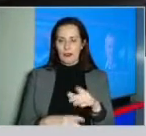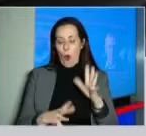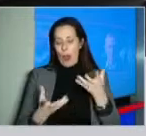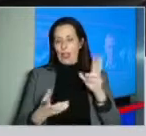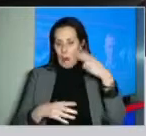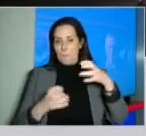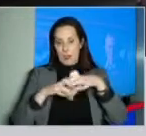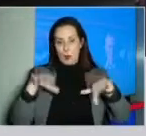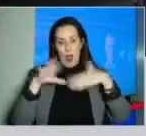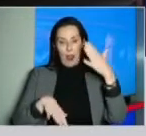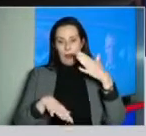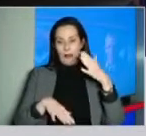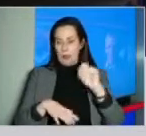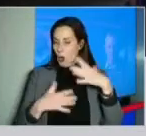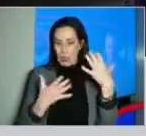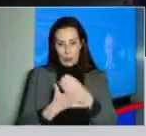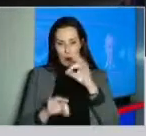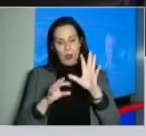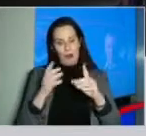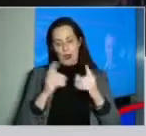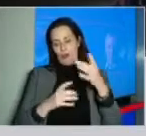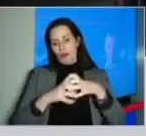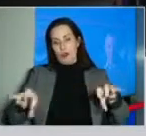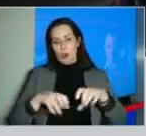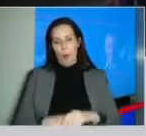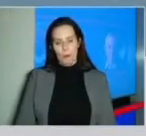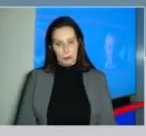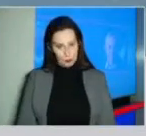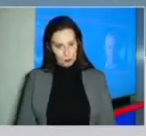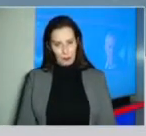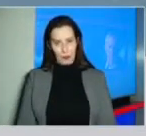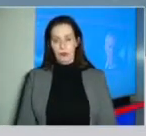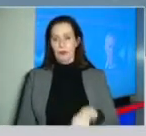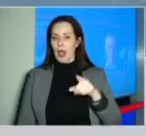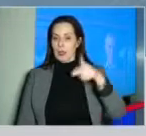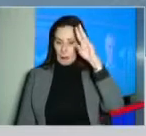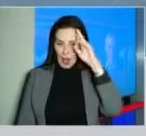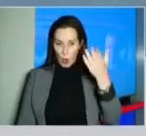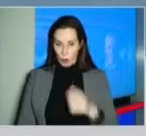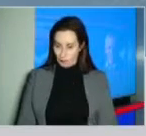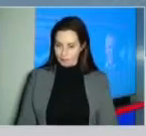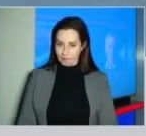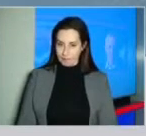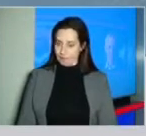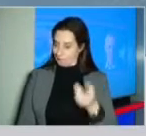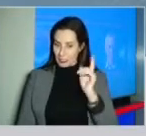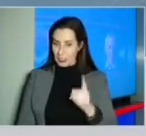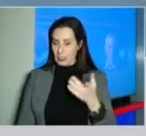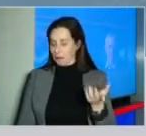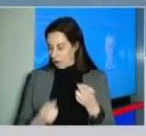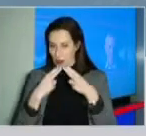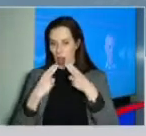הפיצול, לאחר, אם לא תהיה הצלחה גדולה, גם היא קיימת. מוטי אוחנה, אתם במחנה שצריך עכשיו לתת